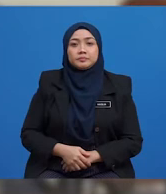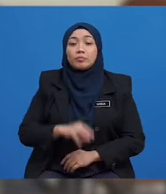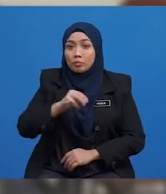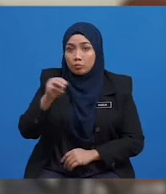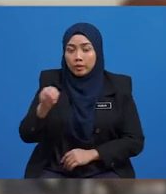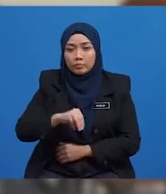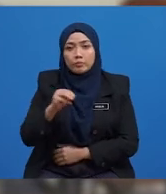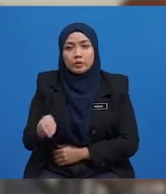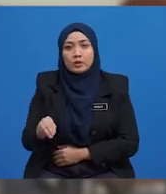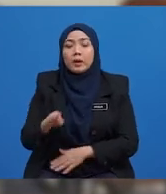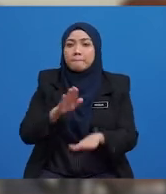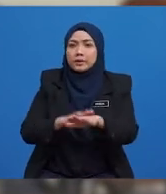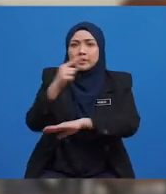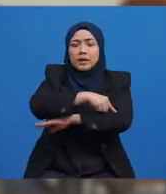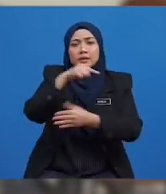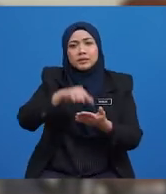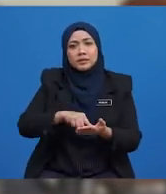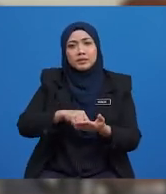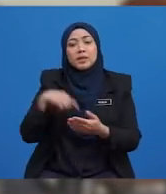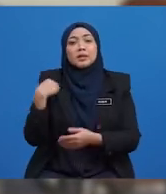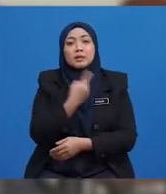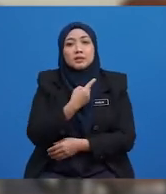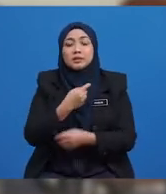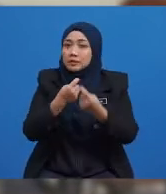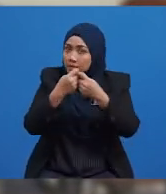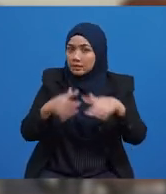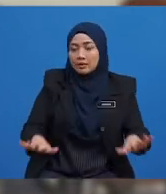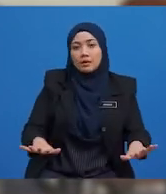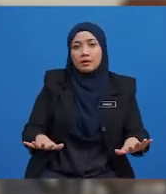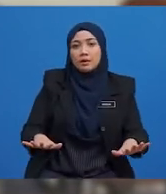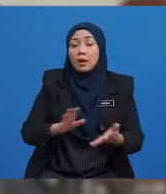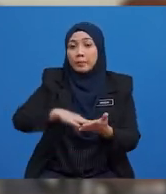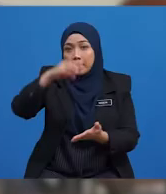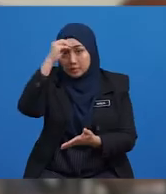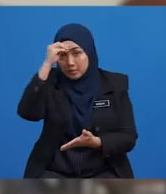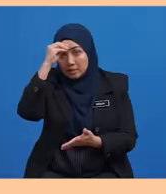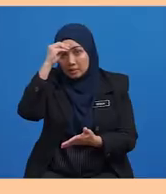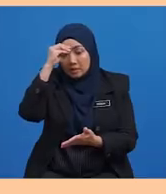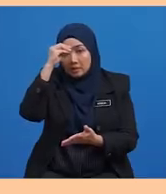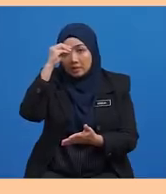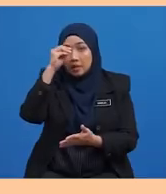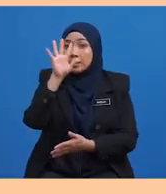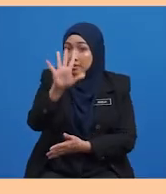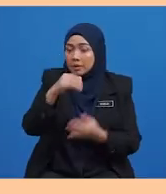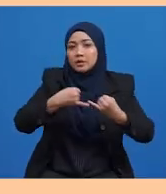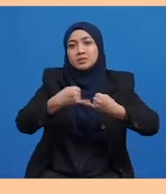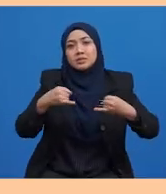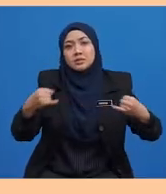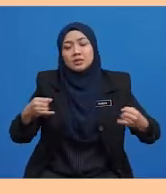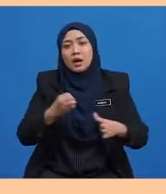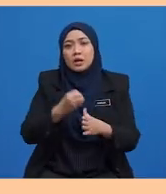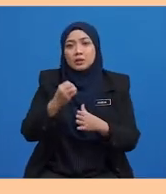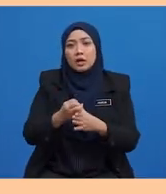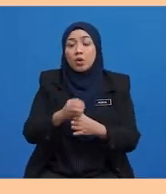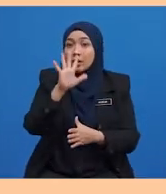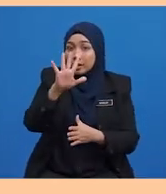Baik murid-murid, pada hari ini kita telah mempelajari 5 jenis atau